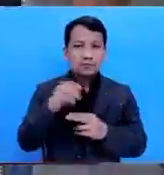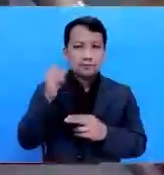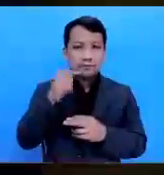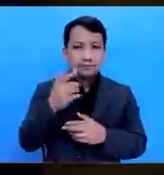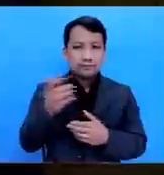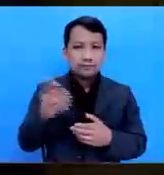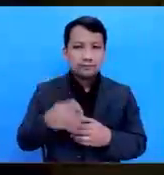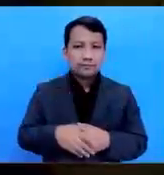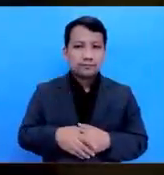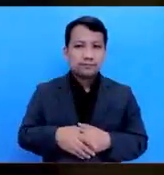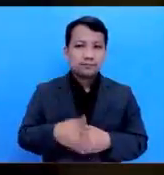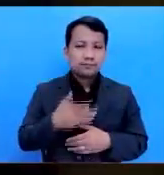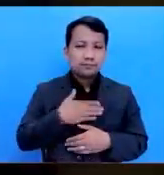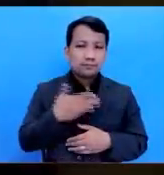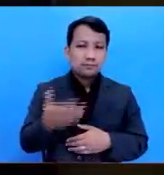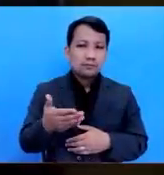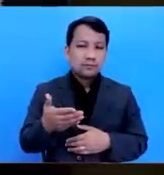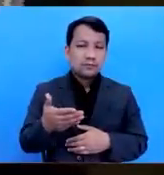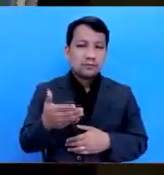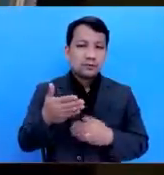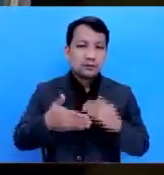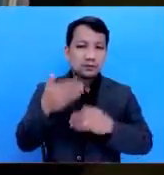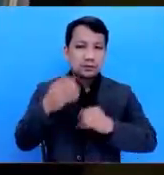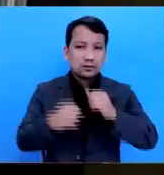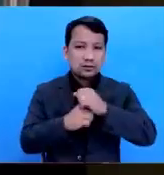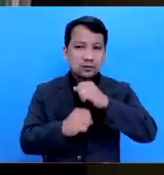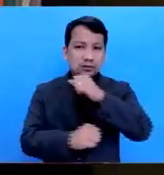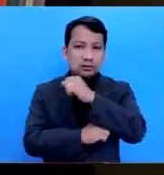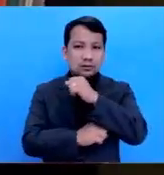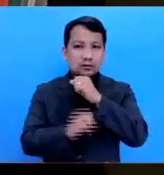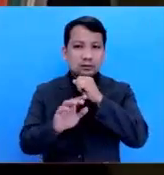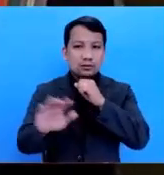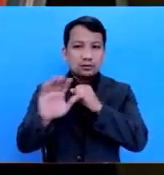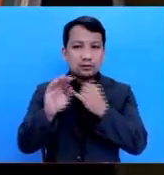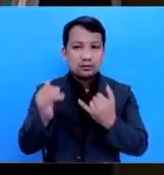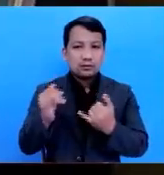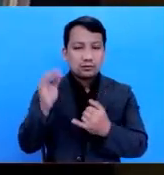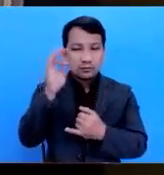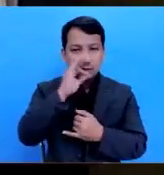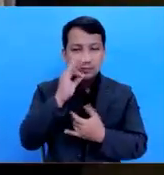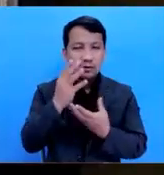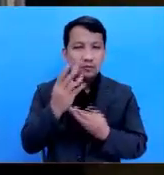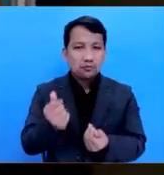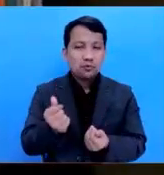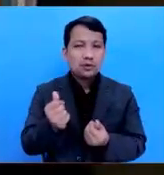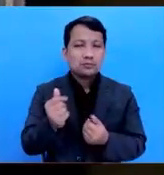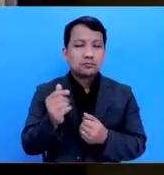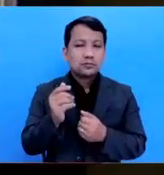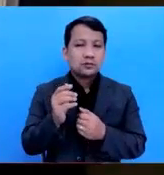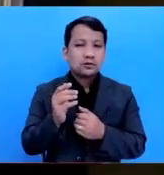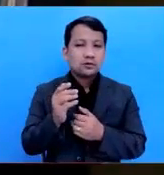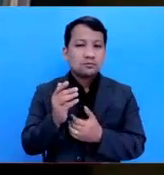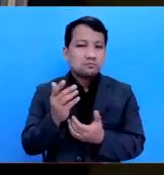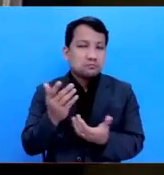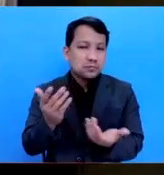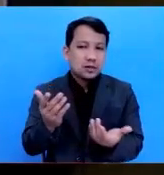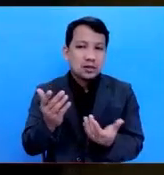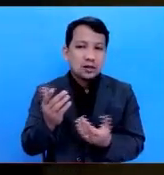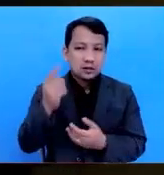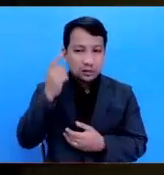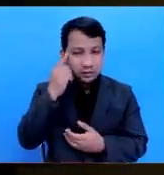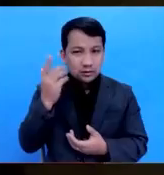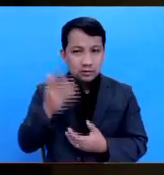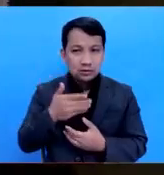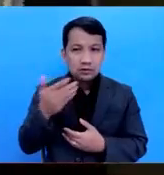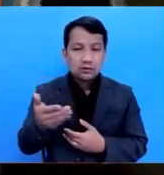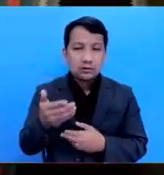natin na isa na naman sa mga pillars ng industriya ng pelikula ang nawala. Pero palagay ko, the name of